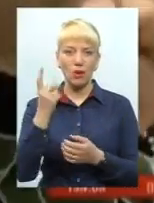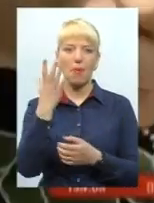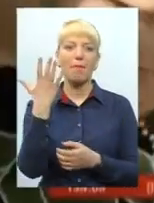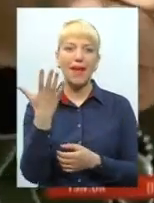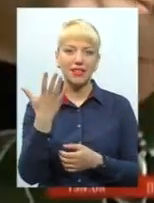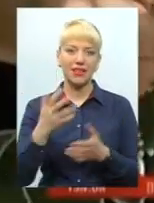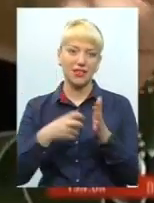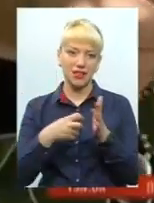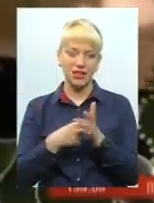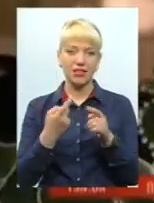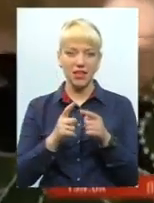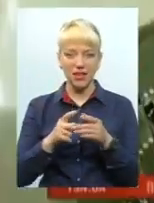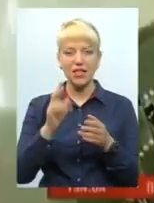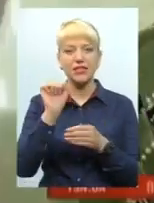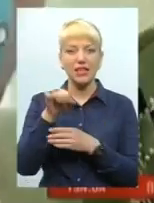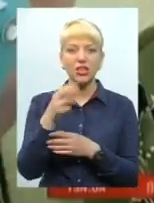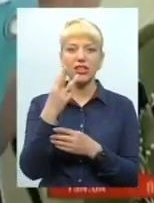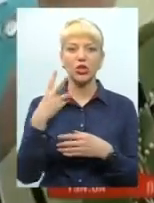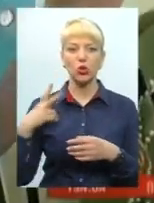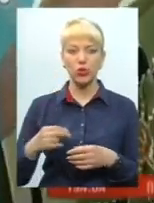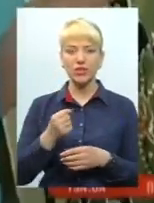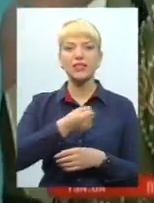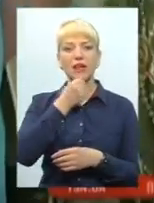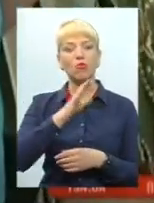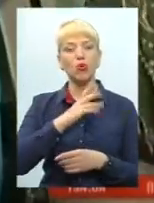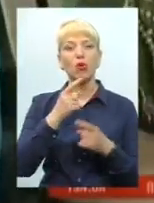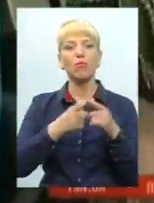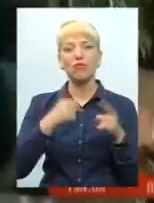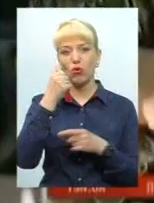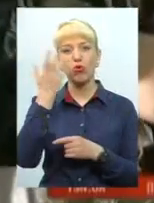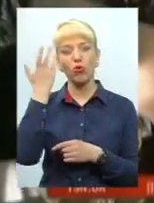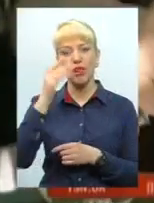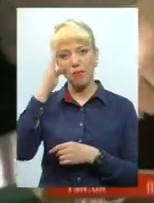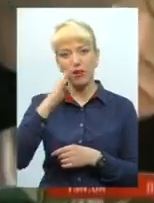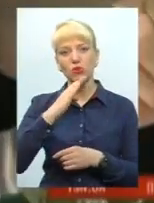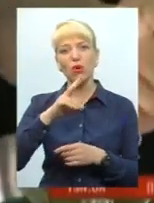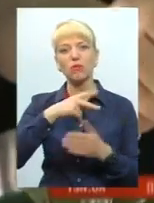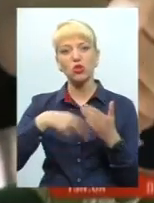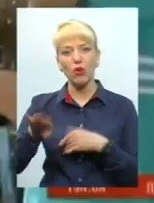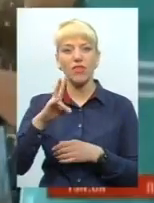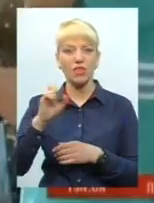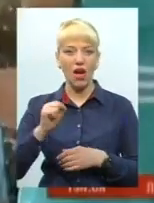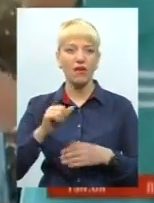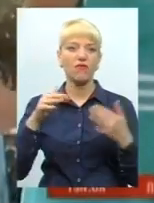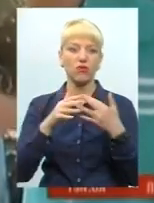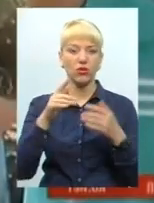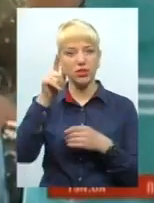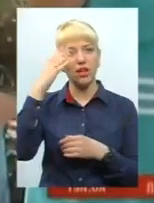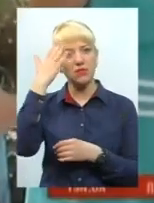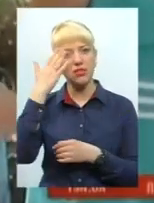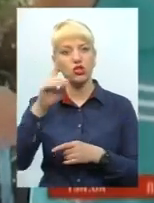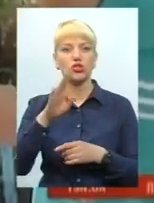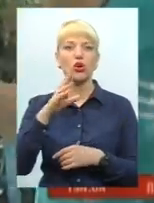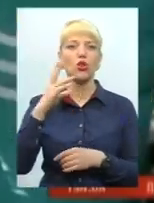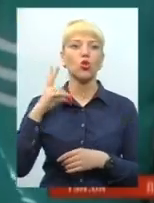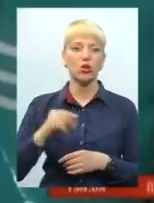грамотка. Над нею схилилися 3 доньки. Найстаршенькій було півроку, коли батько пішов на фронт. І там тато віснилося, що вона